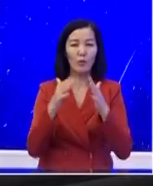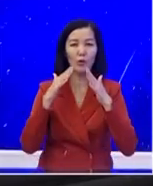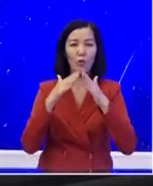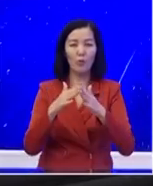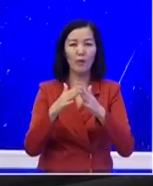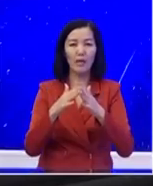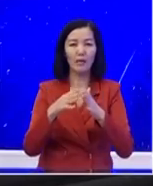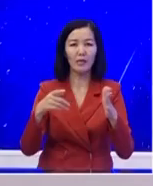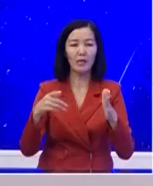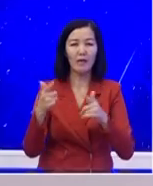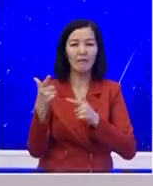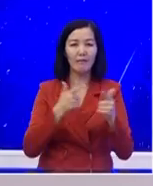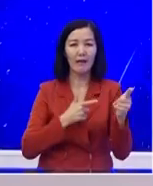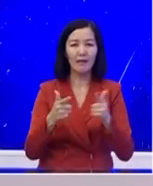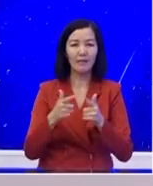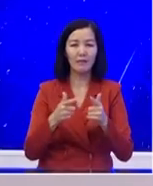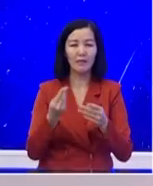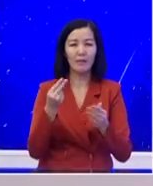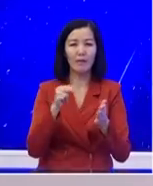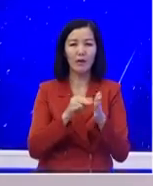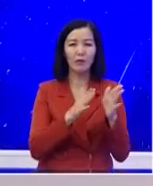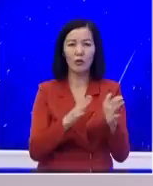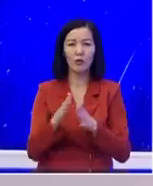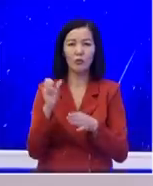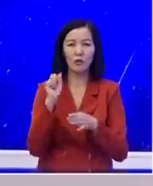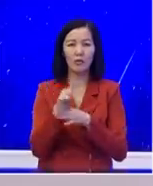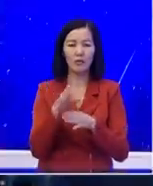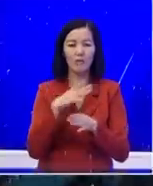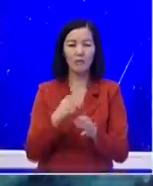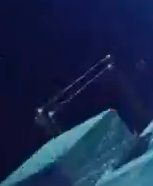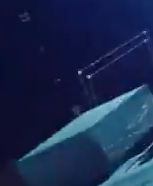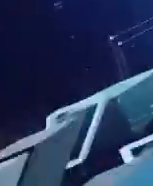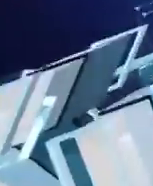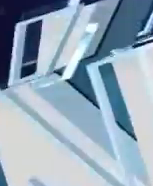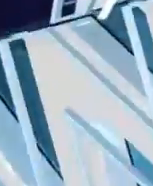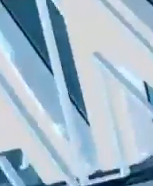баға тұрақтылығын қамтамасыз етуді талап етті.